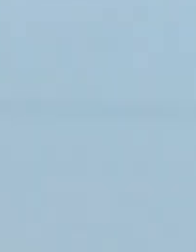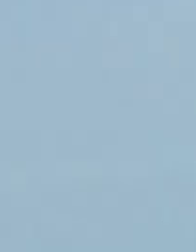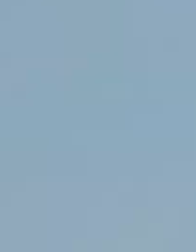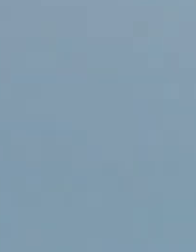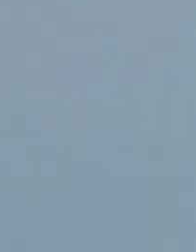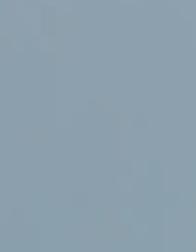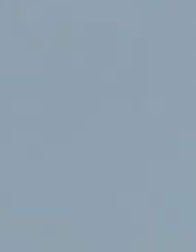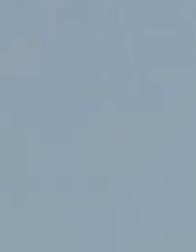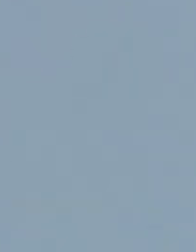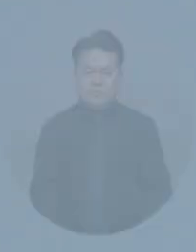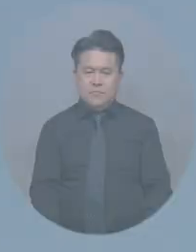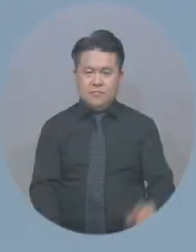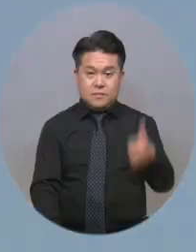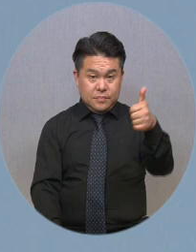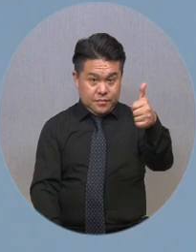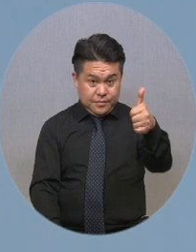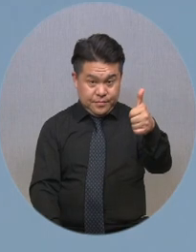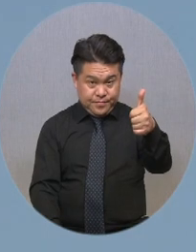자. 그샤.